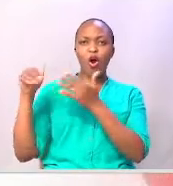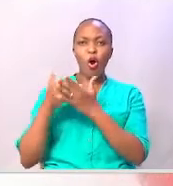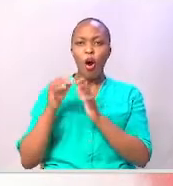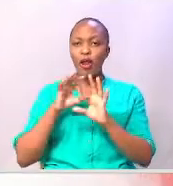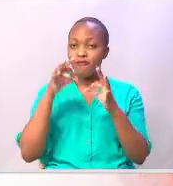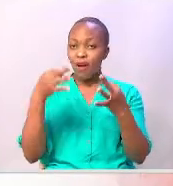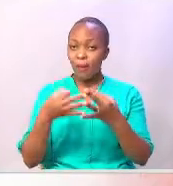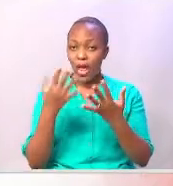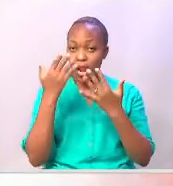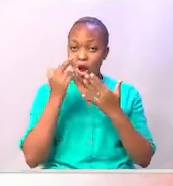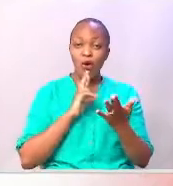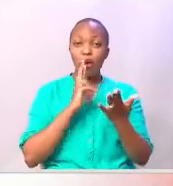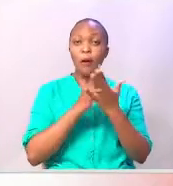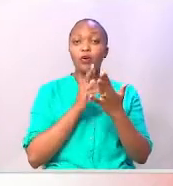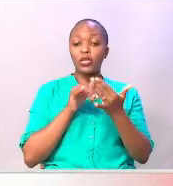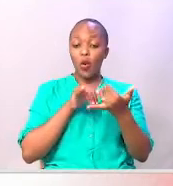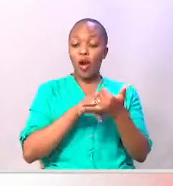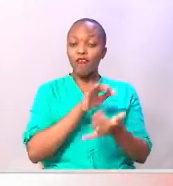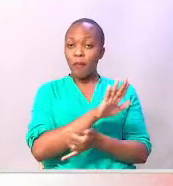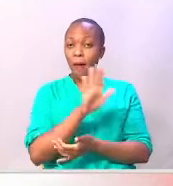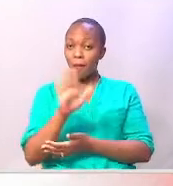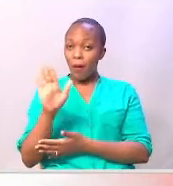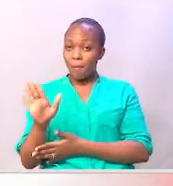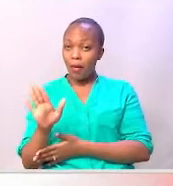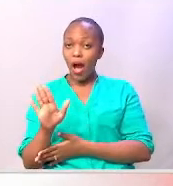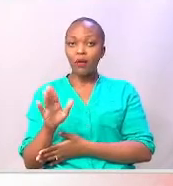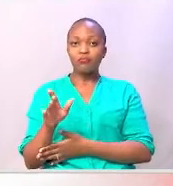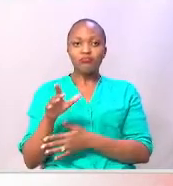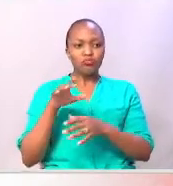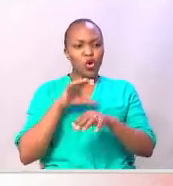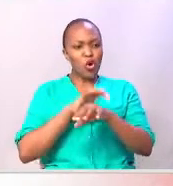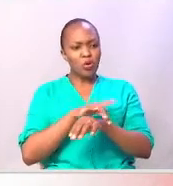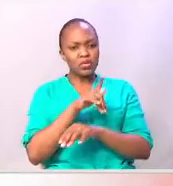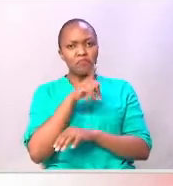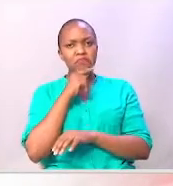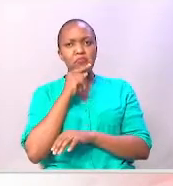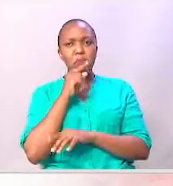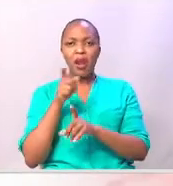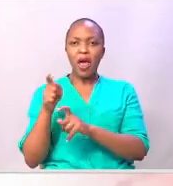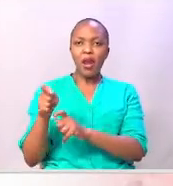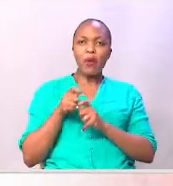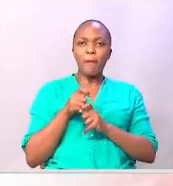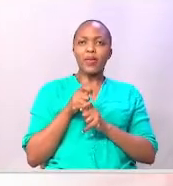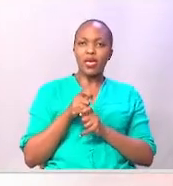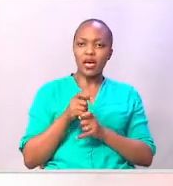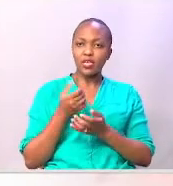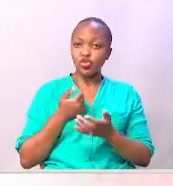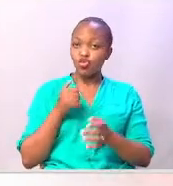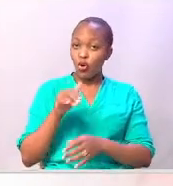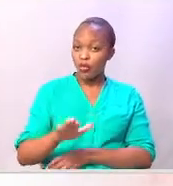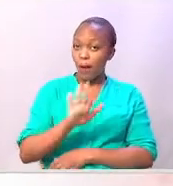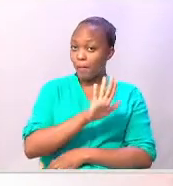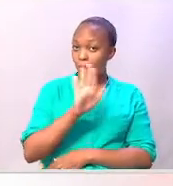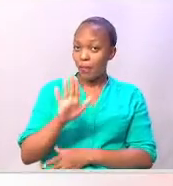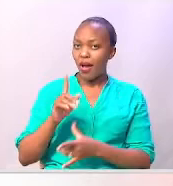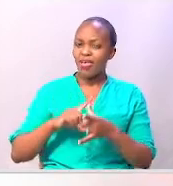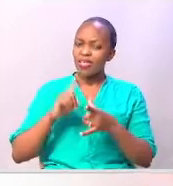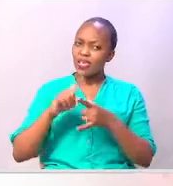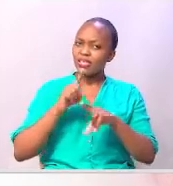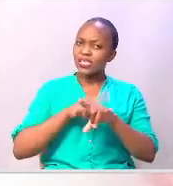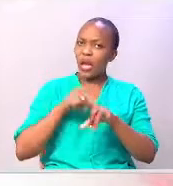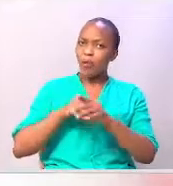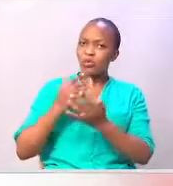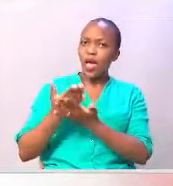that his wife, Millicent Mudhoni, found him defiling one of their daughters, and in a move to rescue her, they were killed.